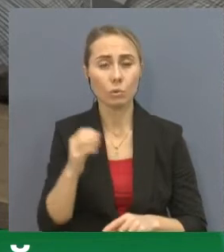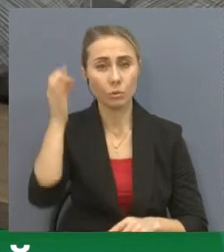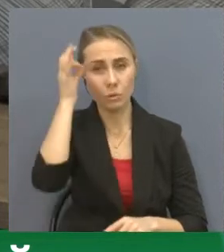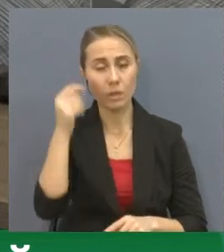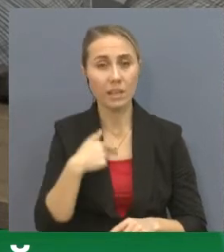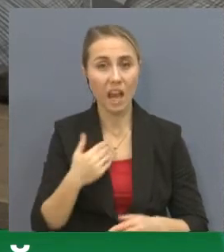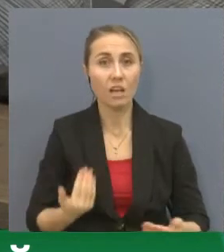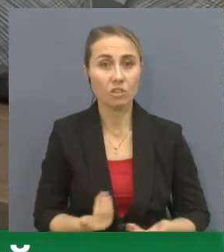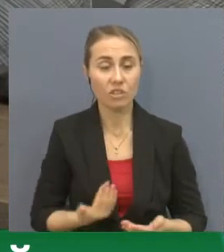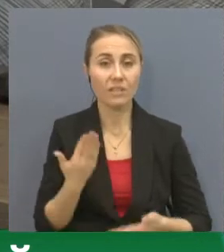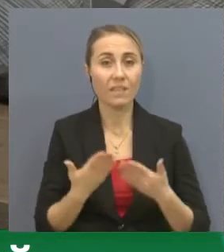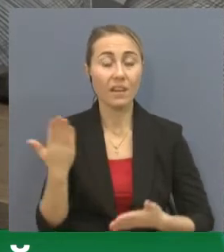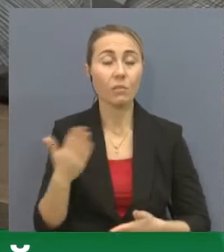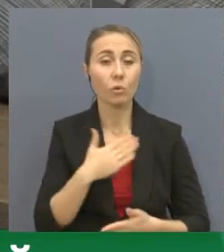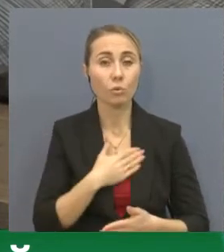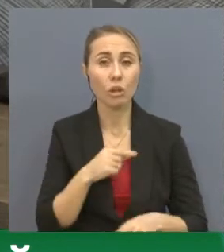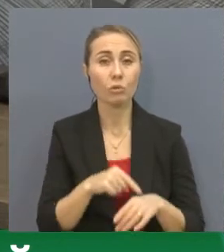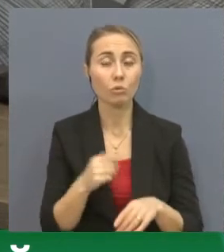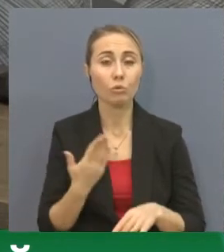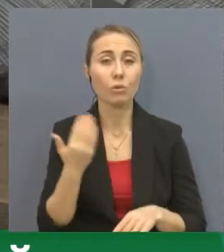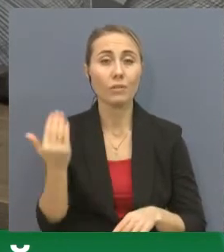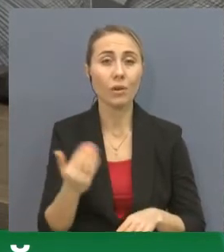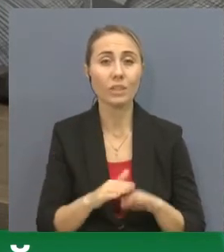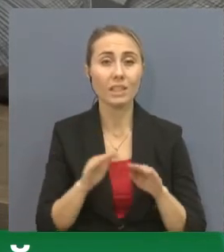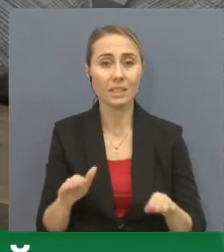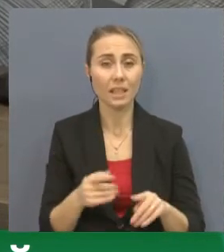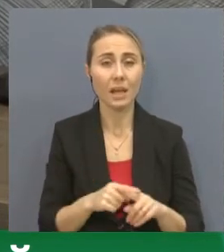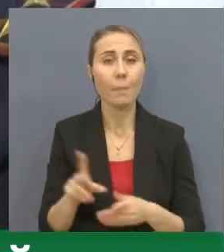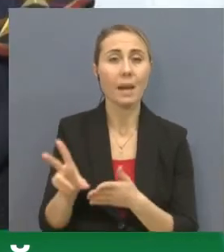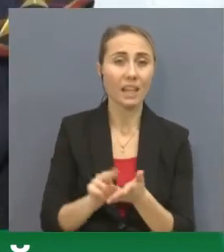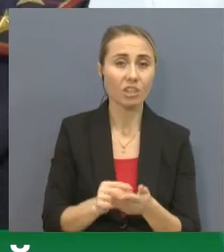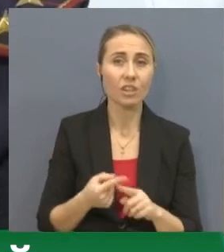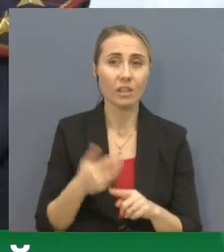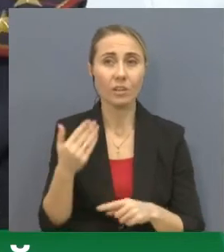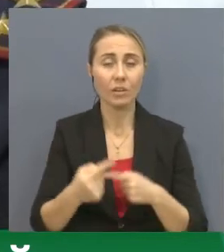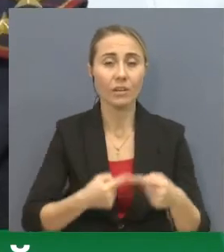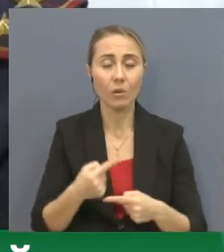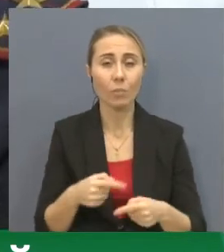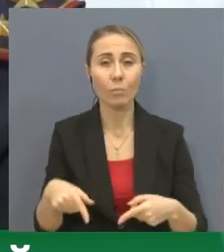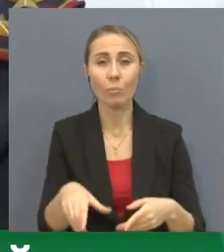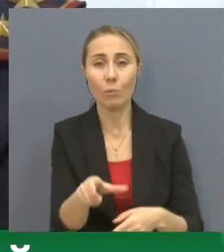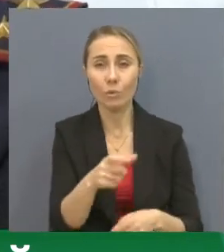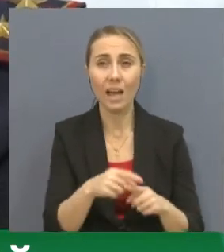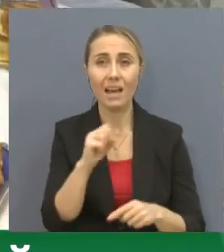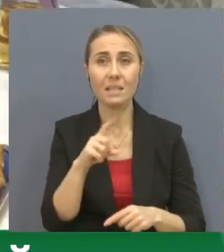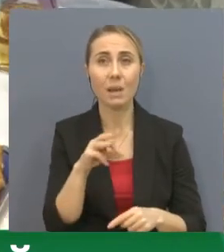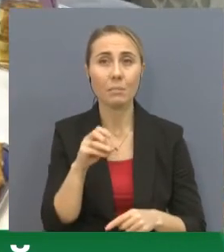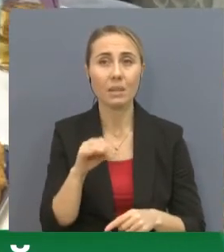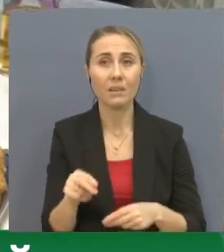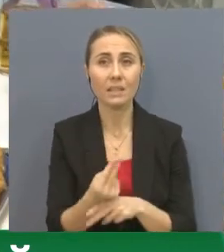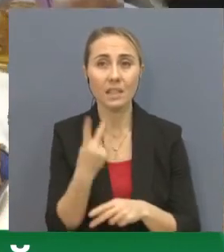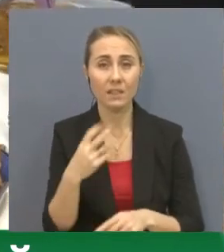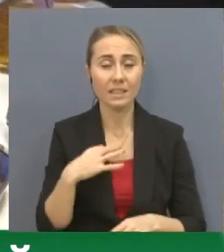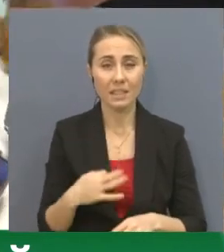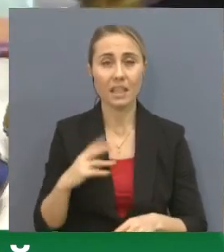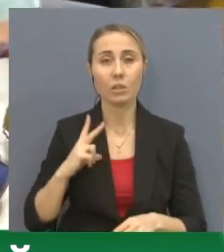жив наверное его душа чувствует что его дети продолжают его путь сегодня азамат метают воспитывает двоих сыновей и